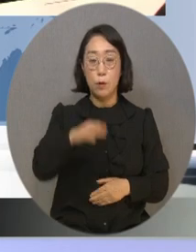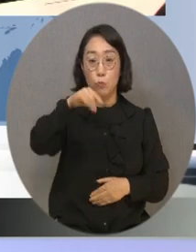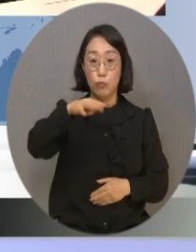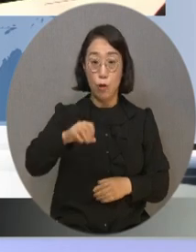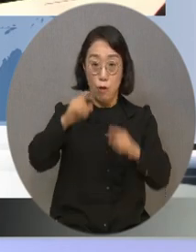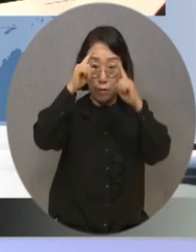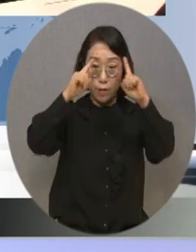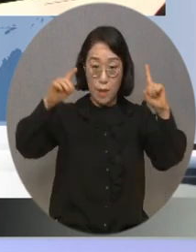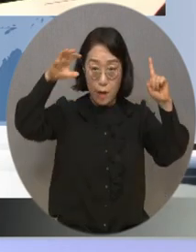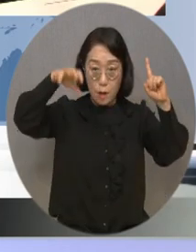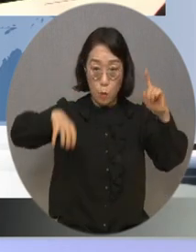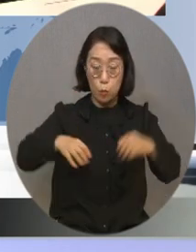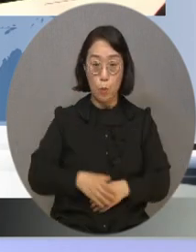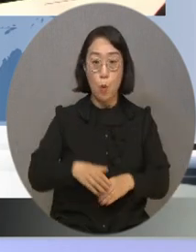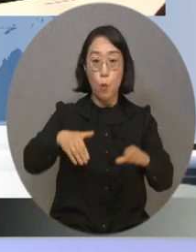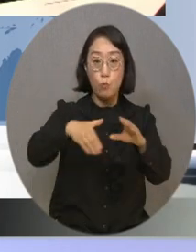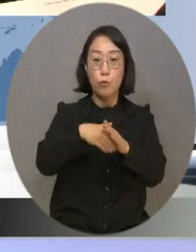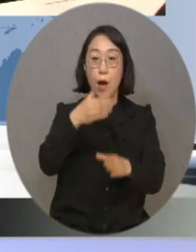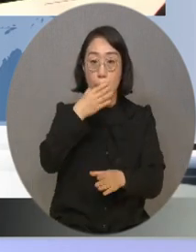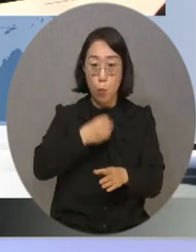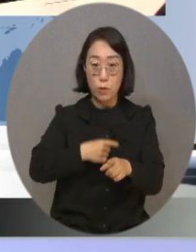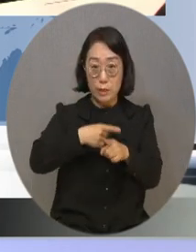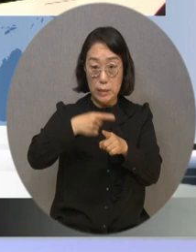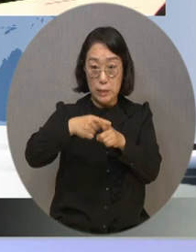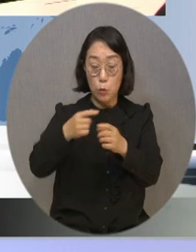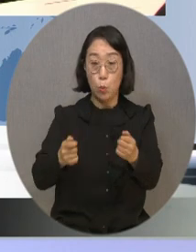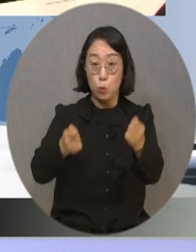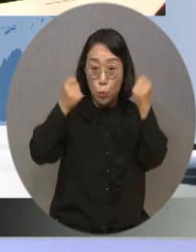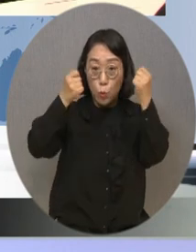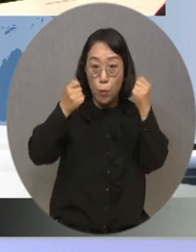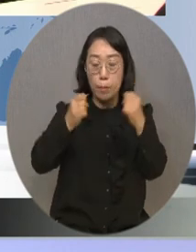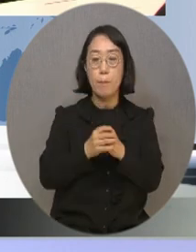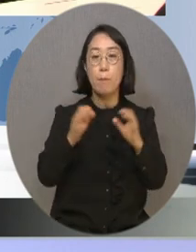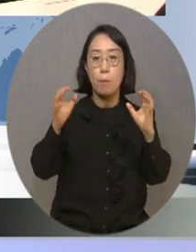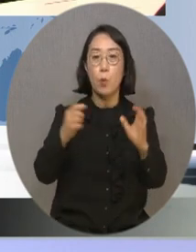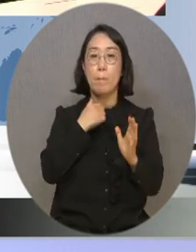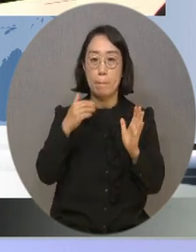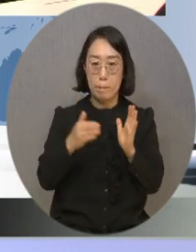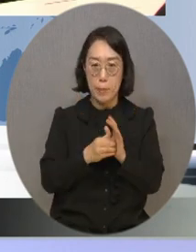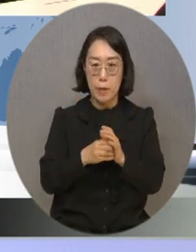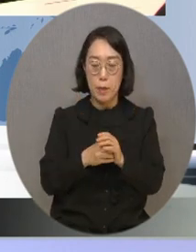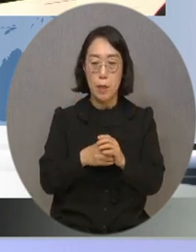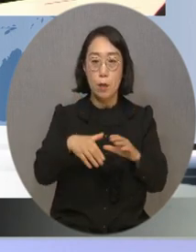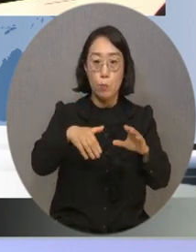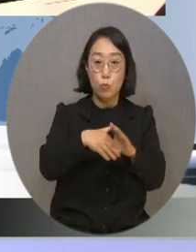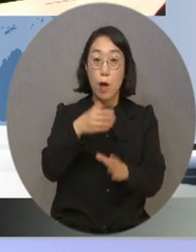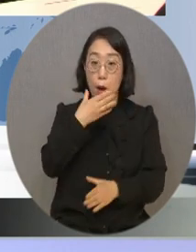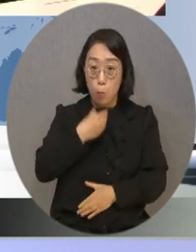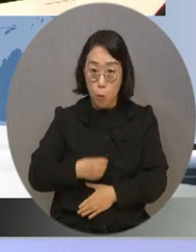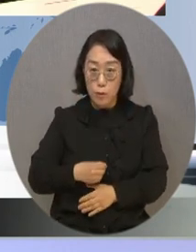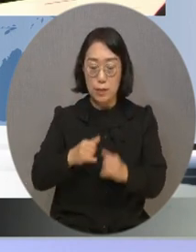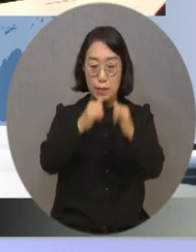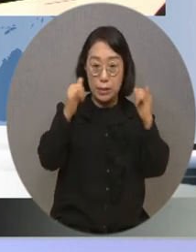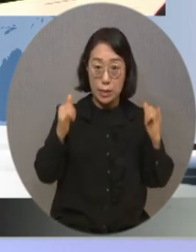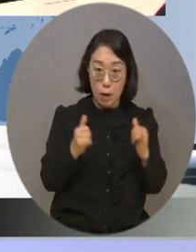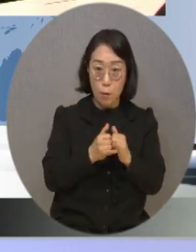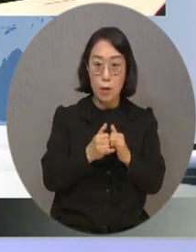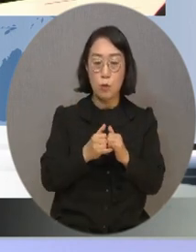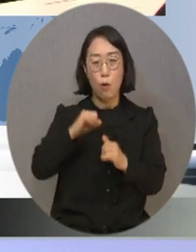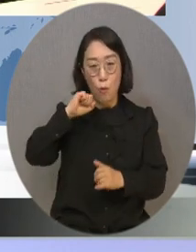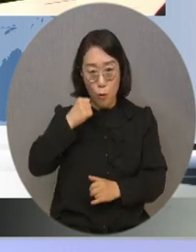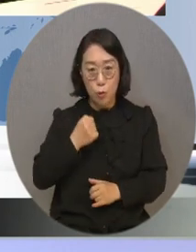국립부경대학교 문화복지 CEO 과정 수료식이 열렸습니다. 문화복지를 통해 사회적 약자와 장애인 인식 개선을